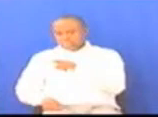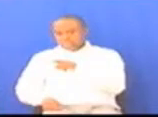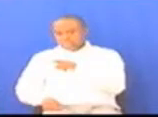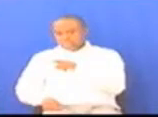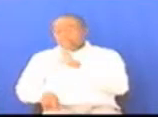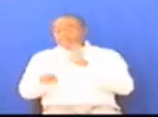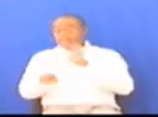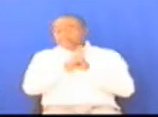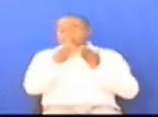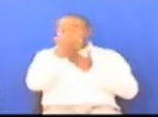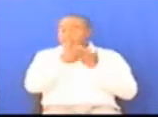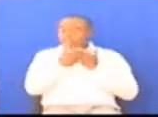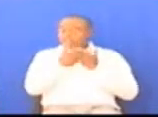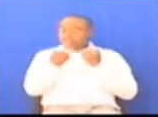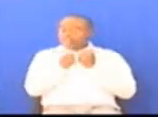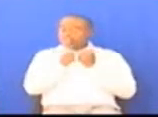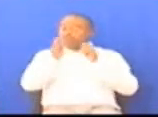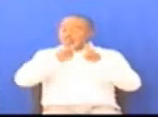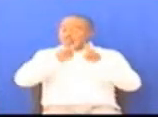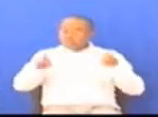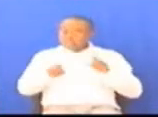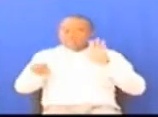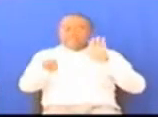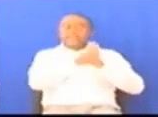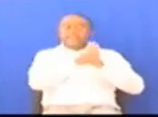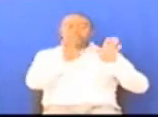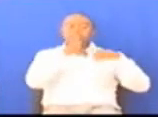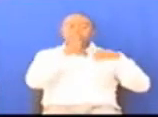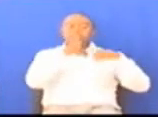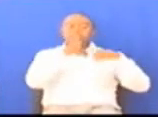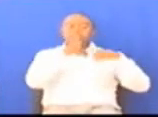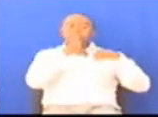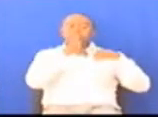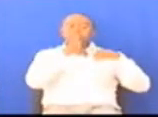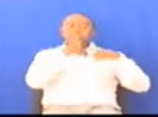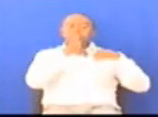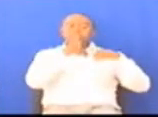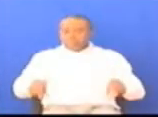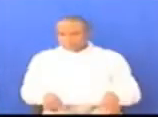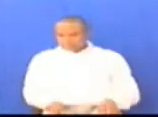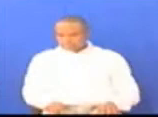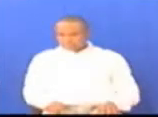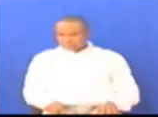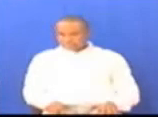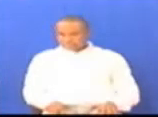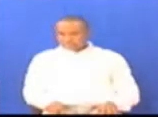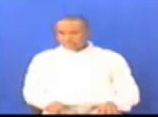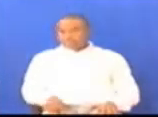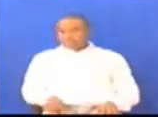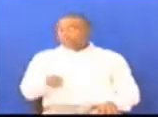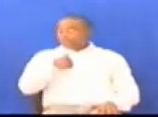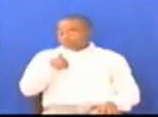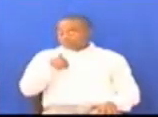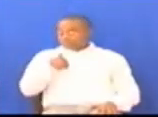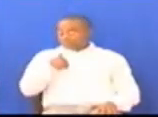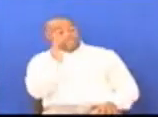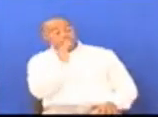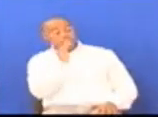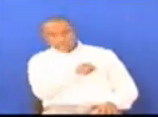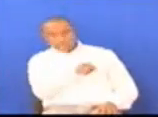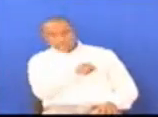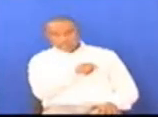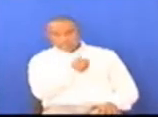Katiba ya nchi ni kitu mbali na katiba ya vyama ni vitu mbali. Ninachotaka kukuambia, na tena